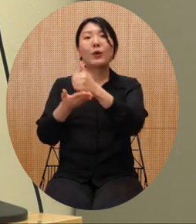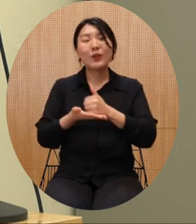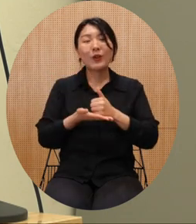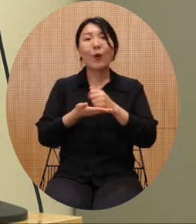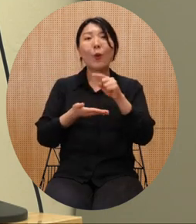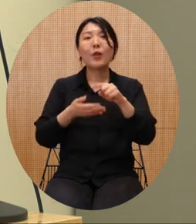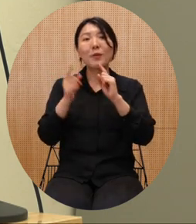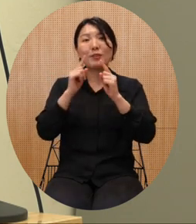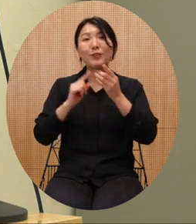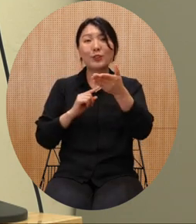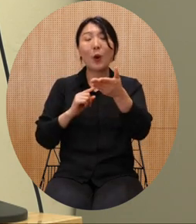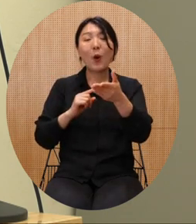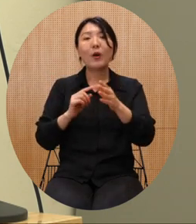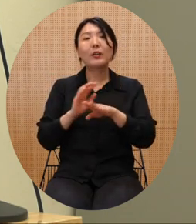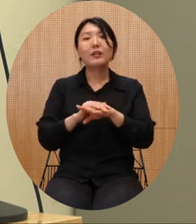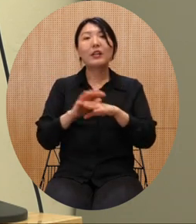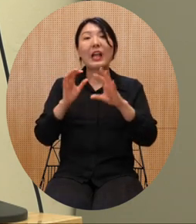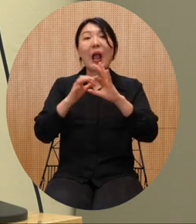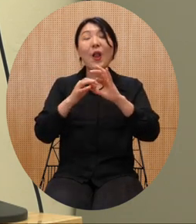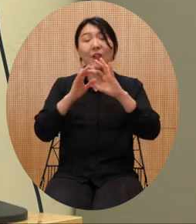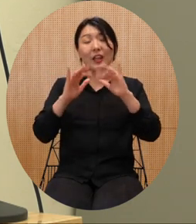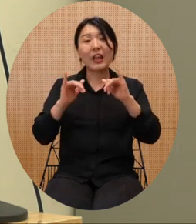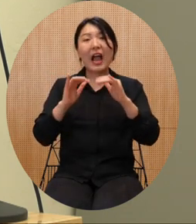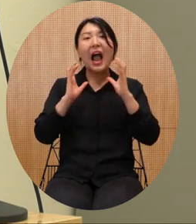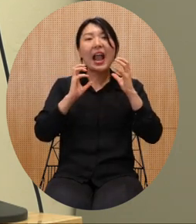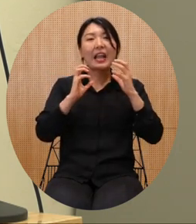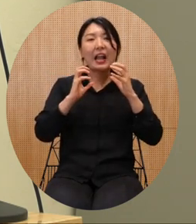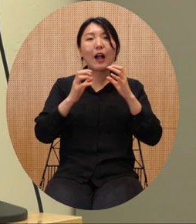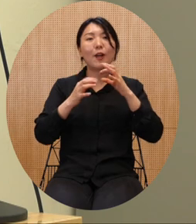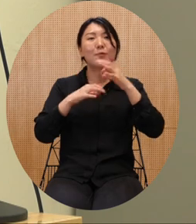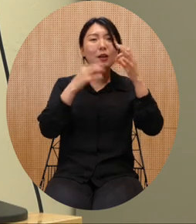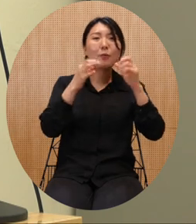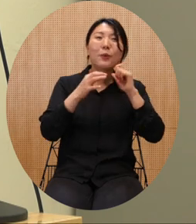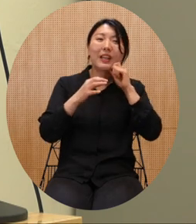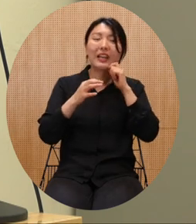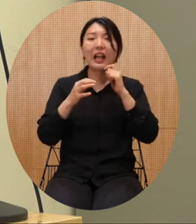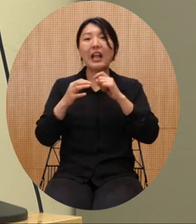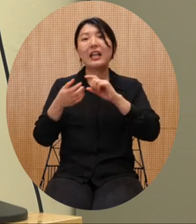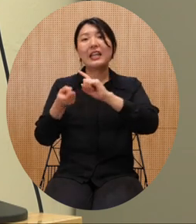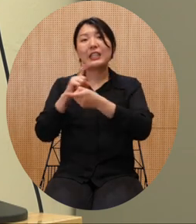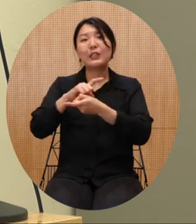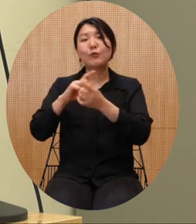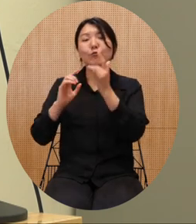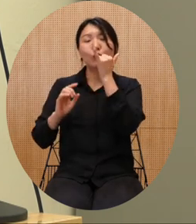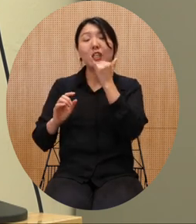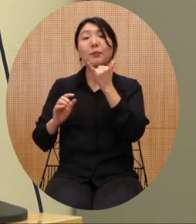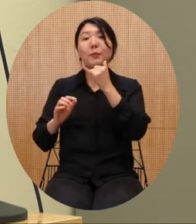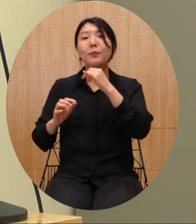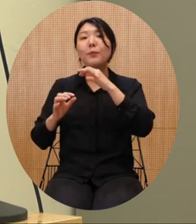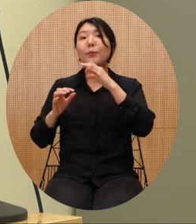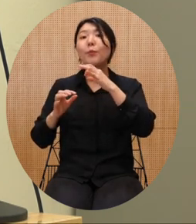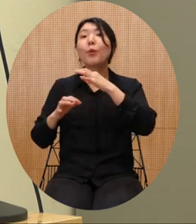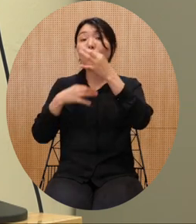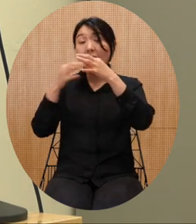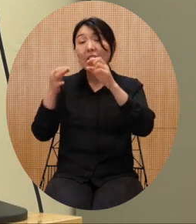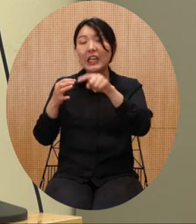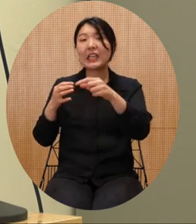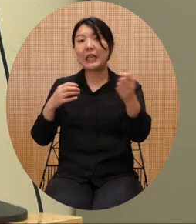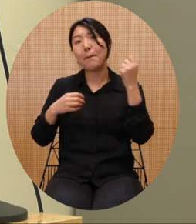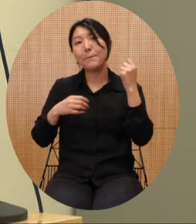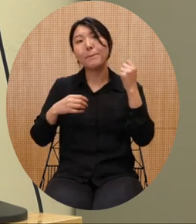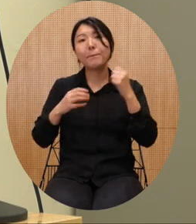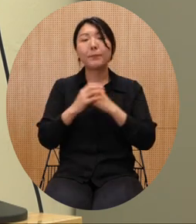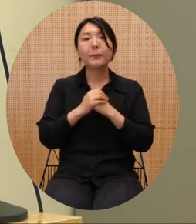것들의 힘, 그러니까 당사자가 아이들이 말을 못하니까 그 부모님들께서 말씀해 주시는 힘, 그리고 우리가 이